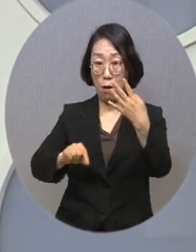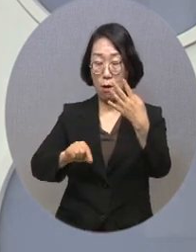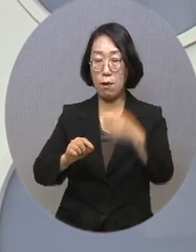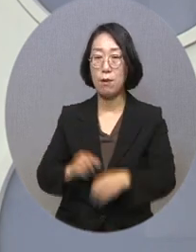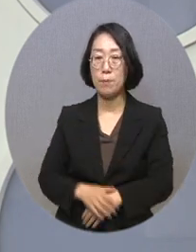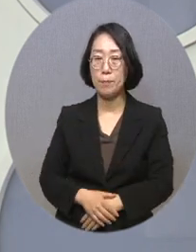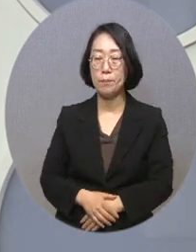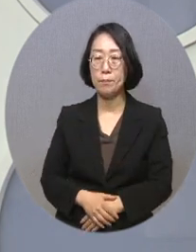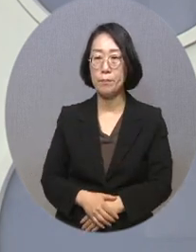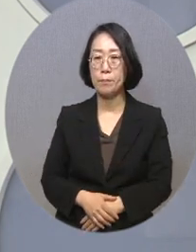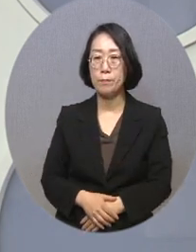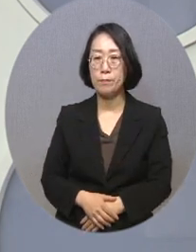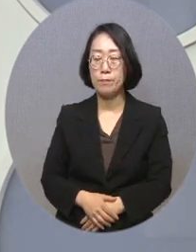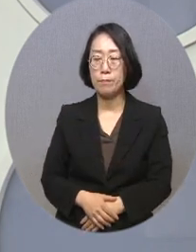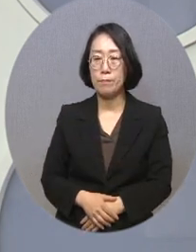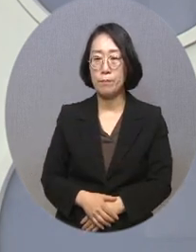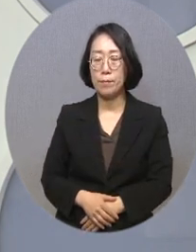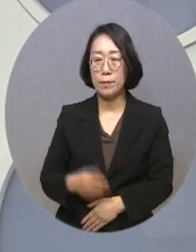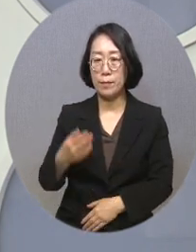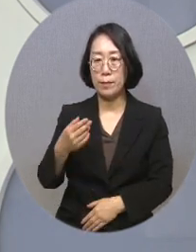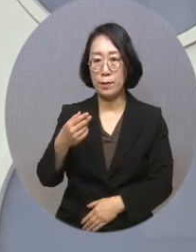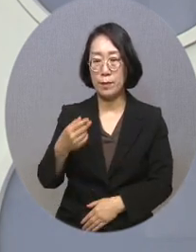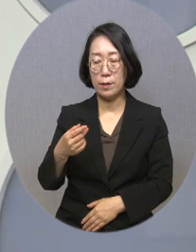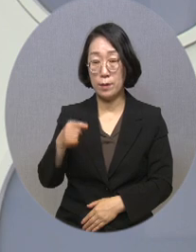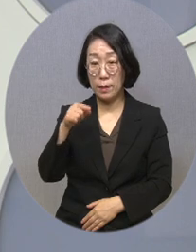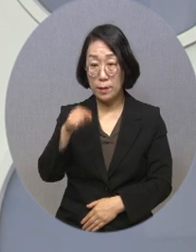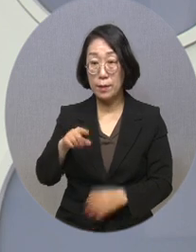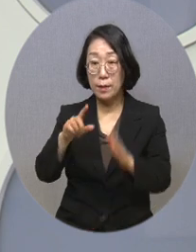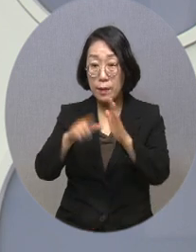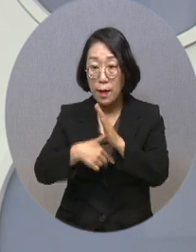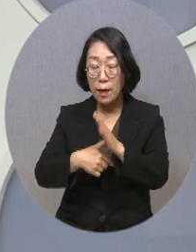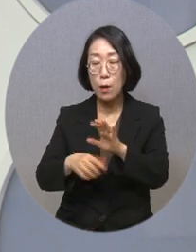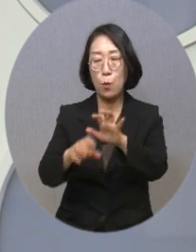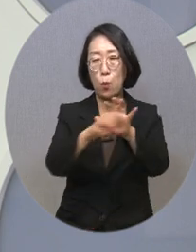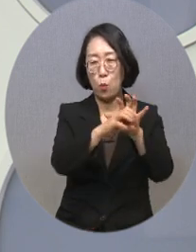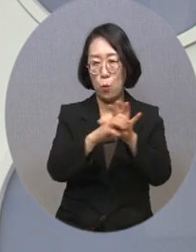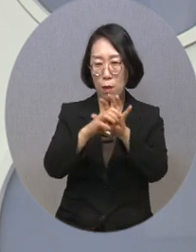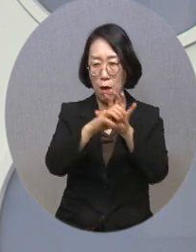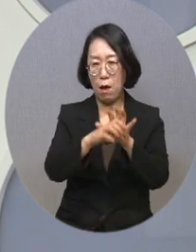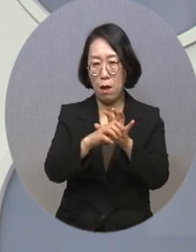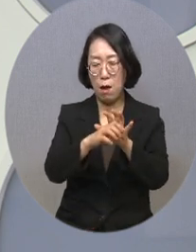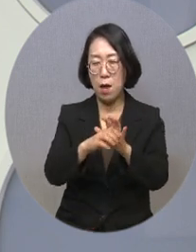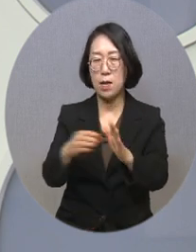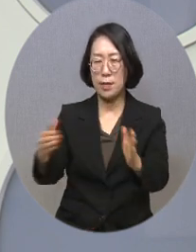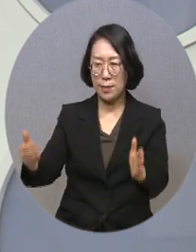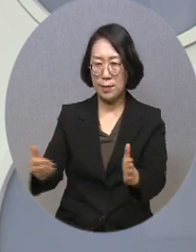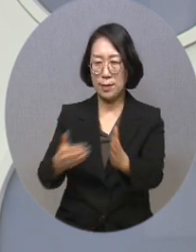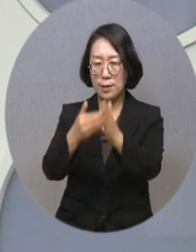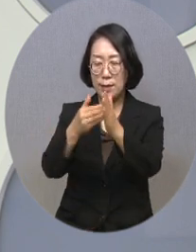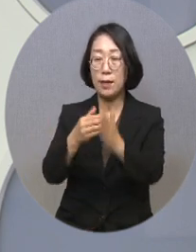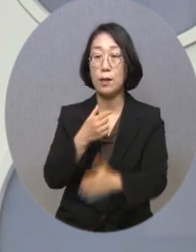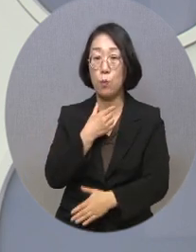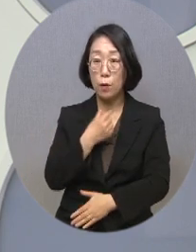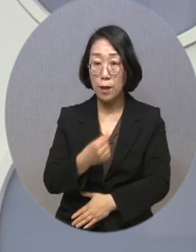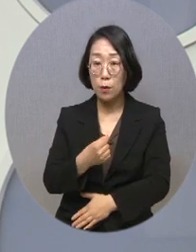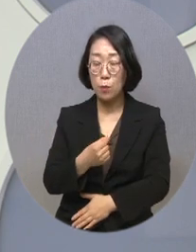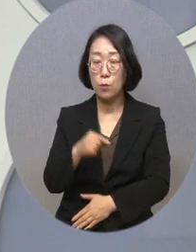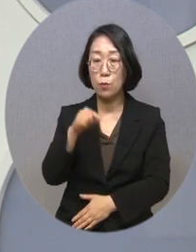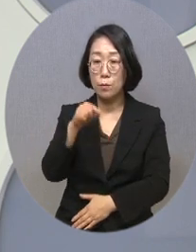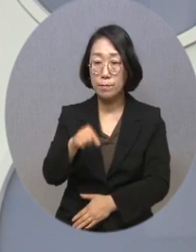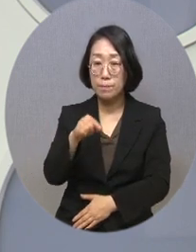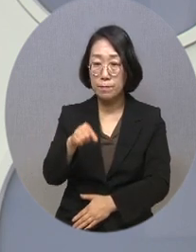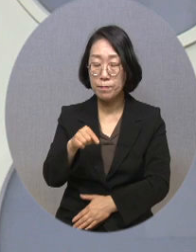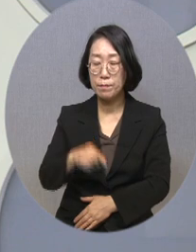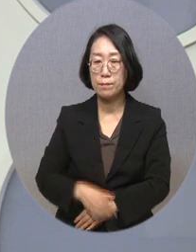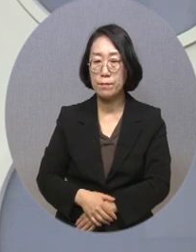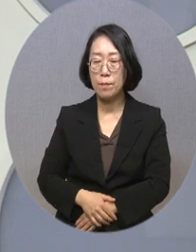4월달입니다. 이 우리 2022년도에도 코로나19가 종식되기를 바라고 또 그럼으로 인해서